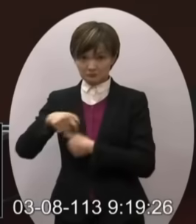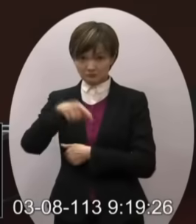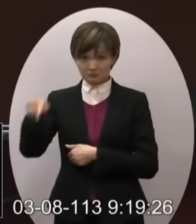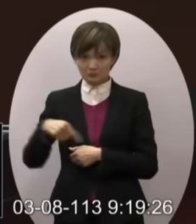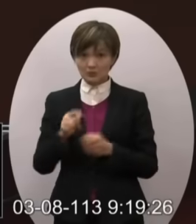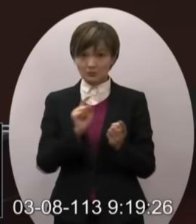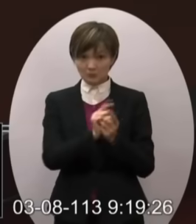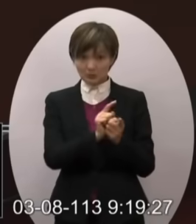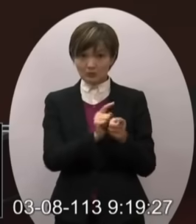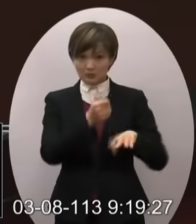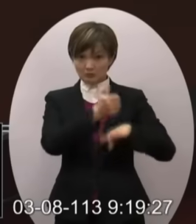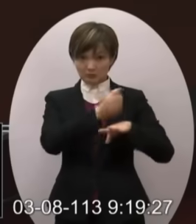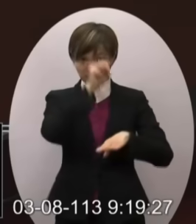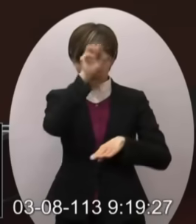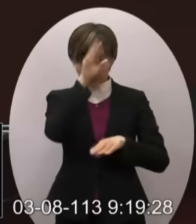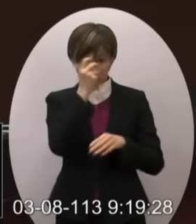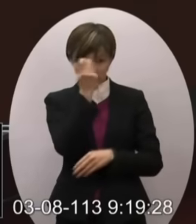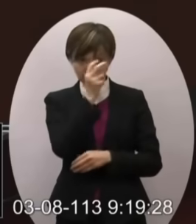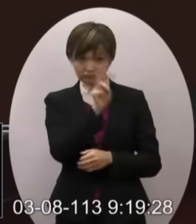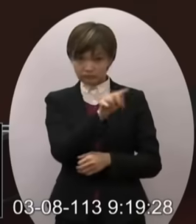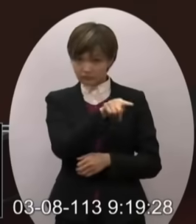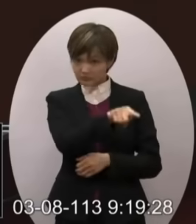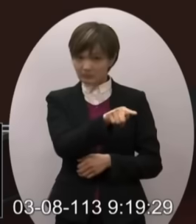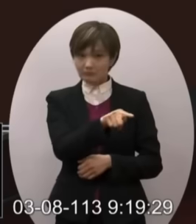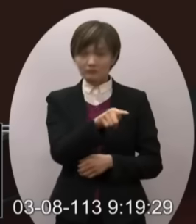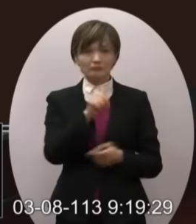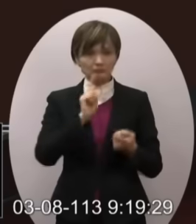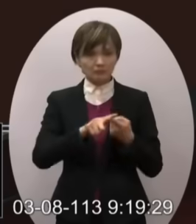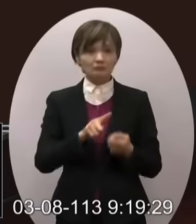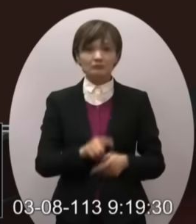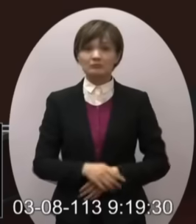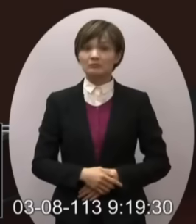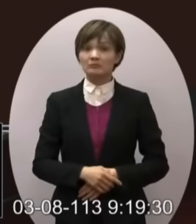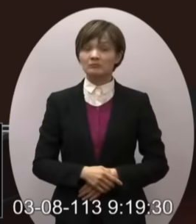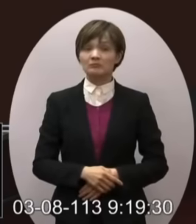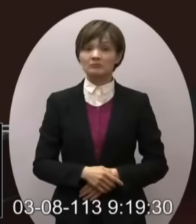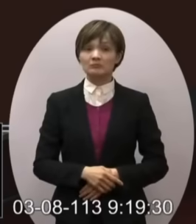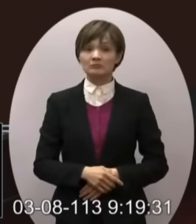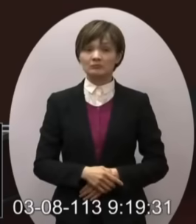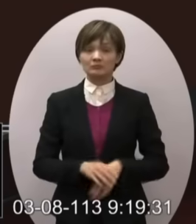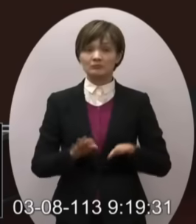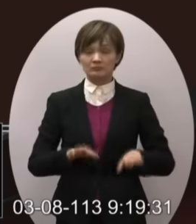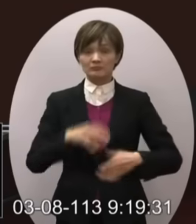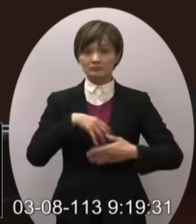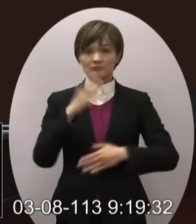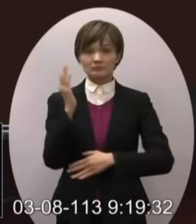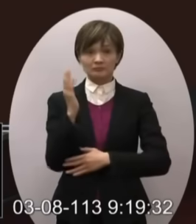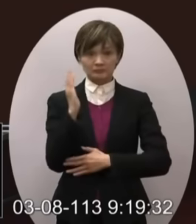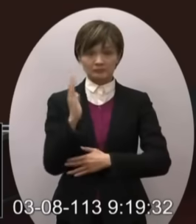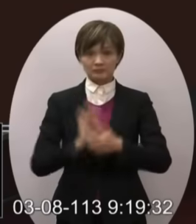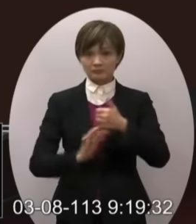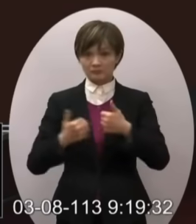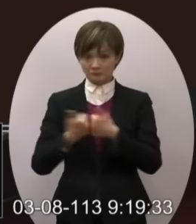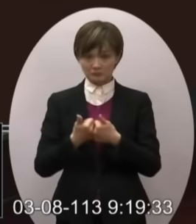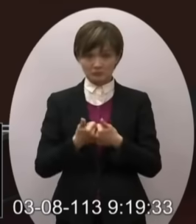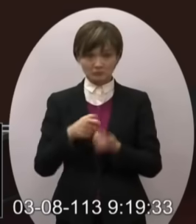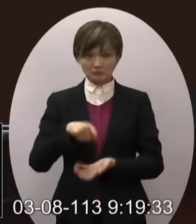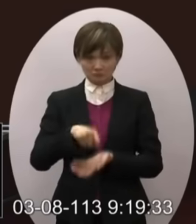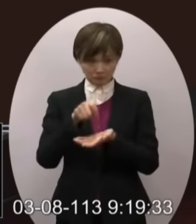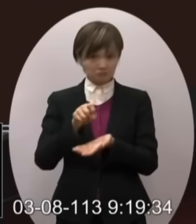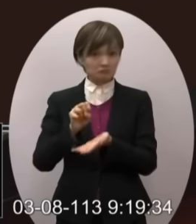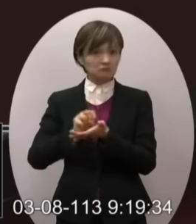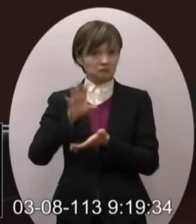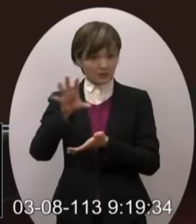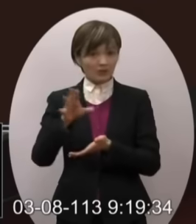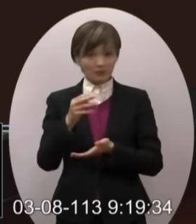天经地义。这次内政委员会提案要行使调阅权的对象是行